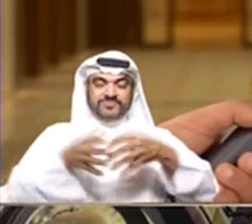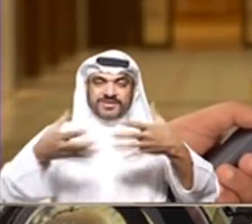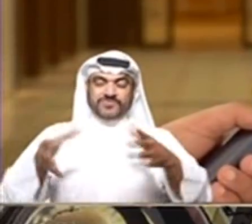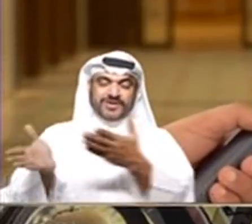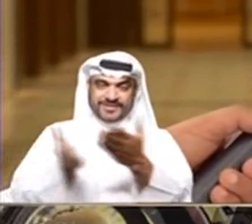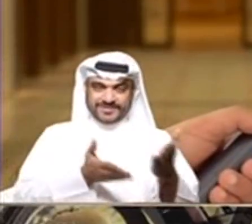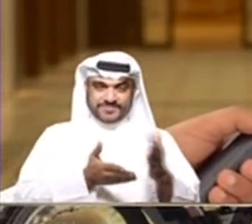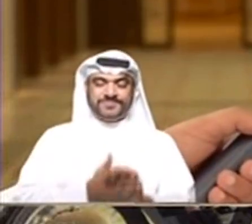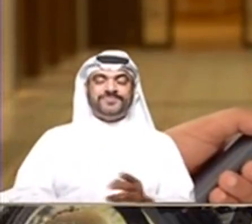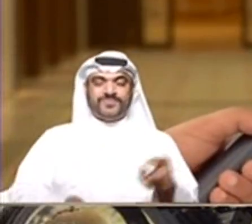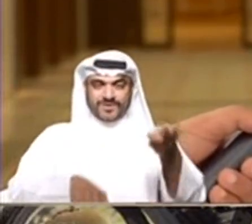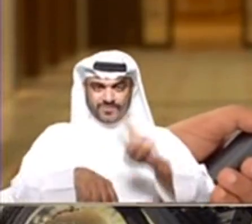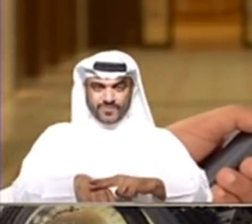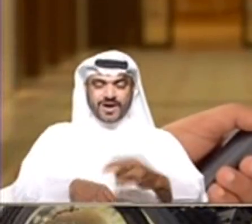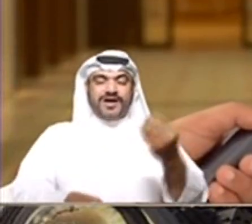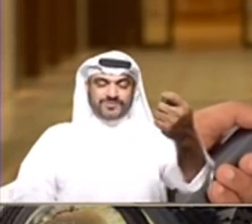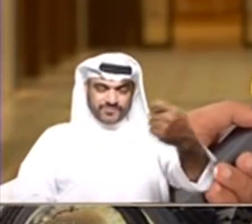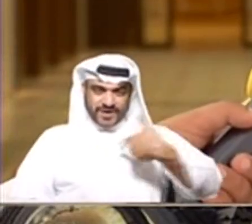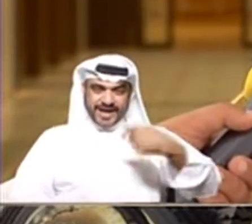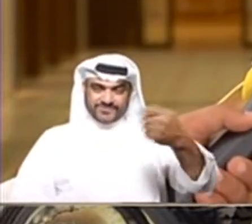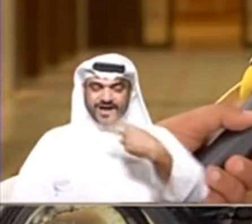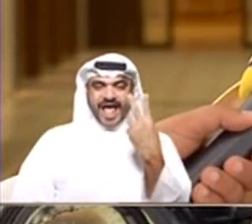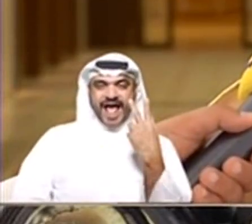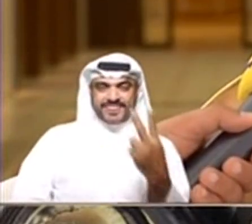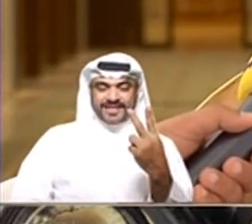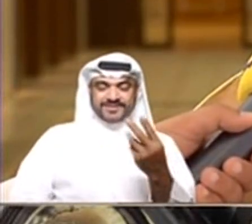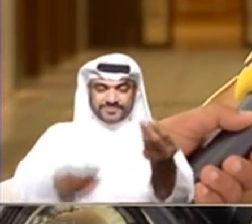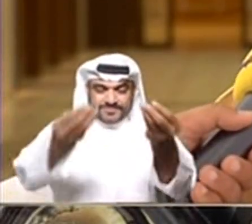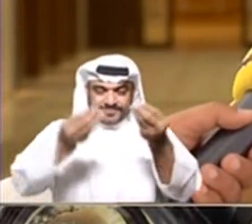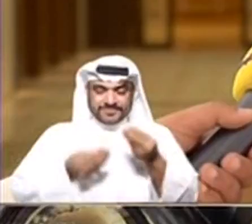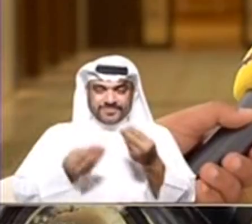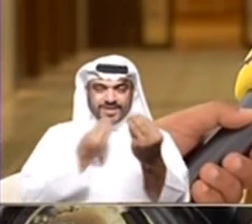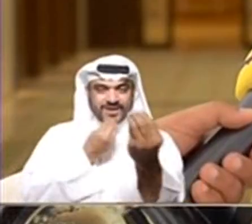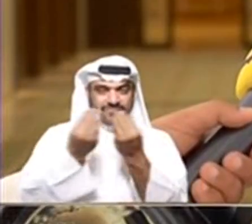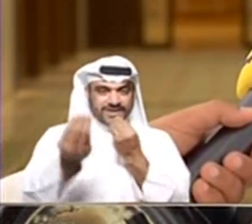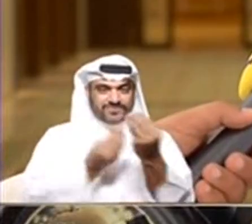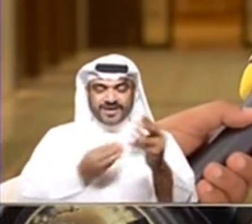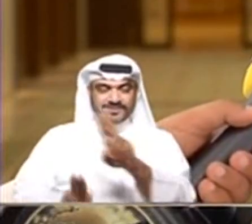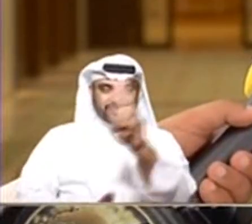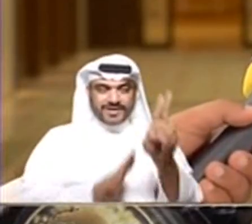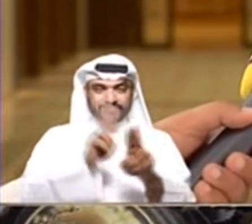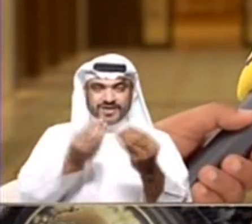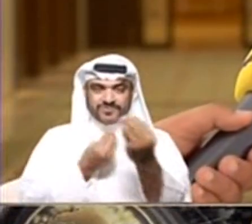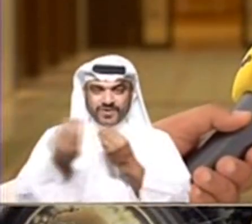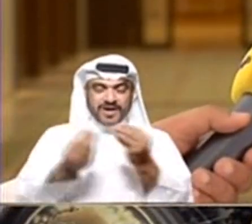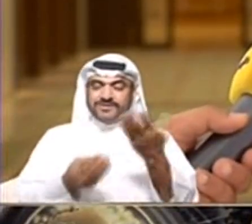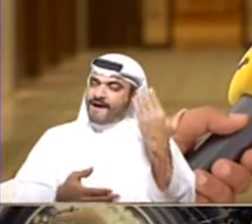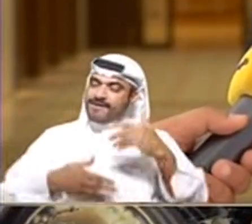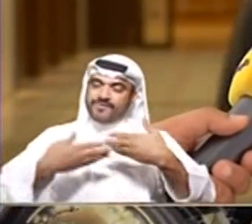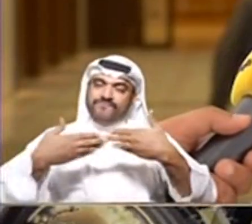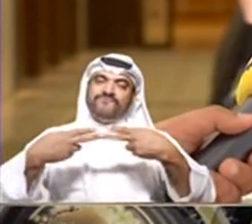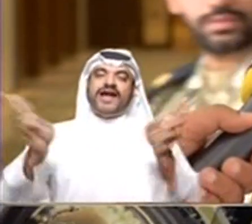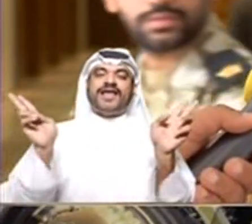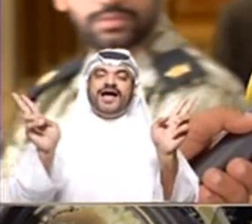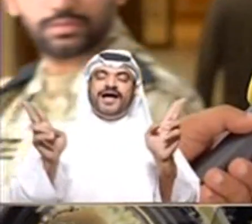الأمير. وأيضا وجهت دعوة لما تم أثناء تقديرا لما تم أثناء رفع الإيقاف الرياضي